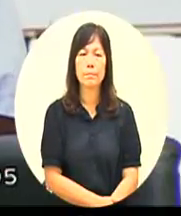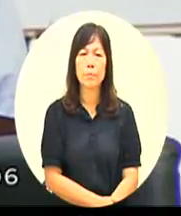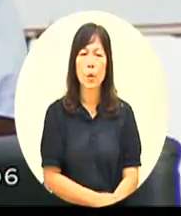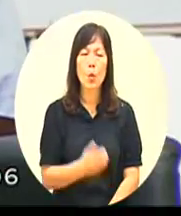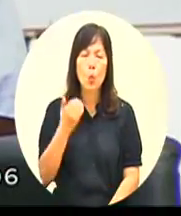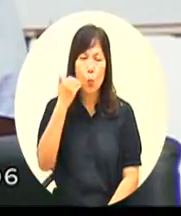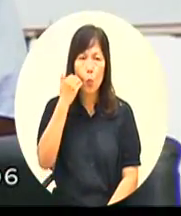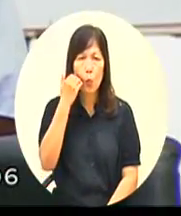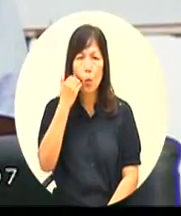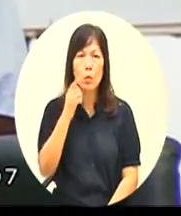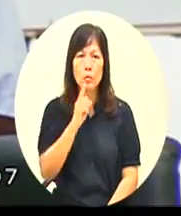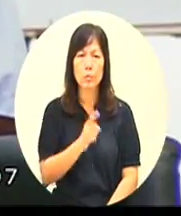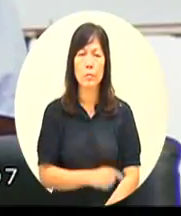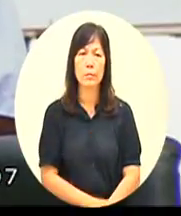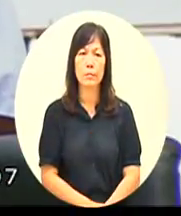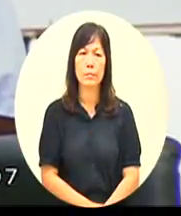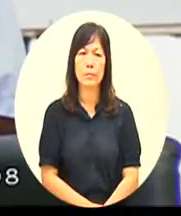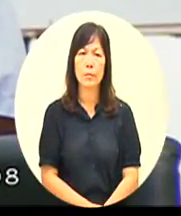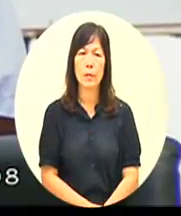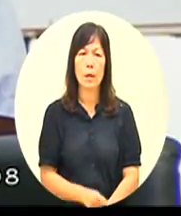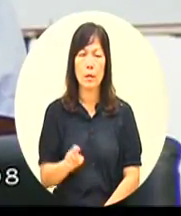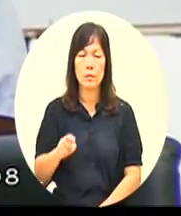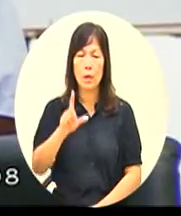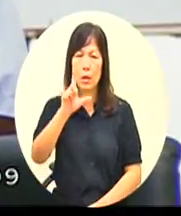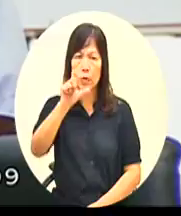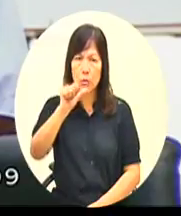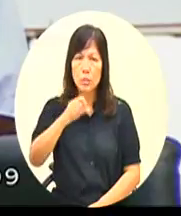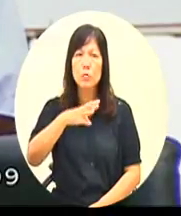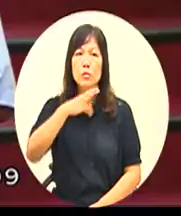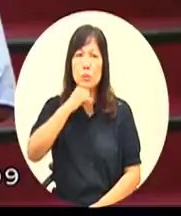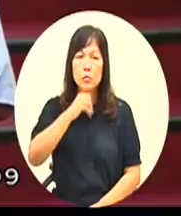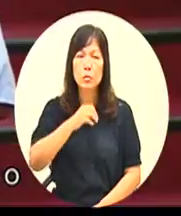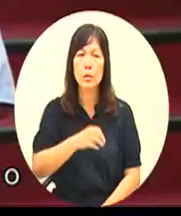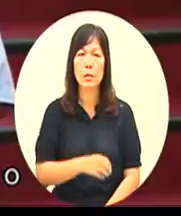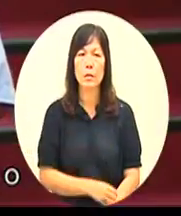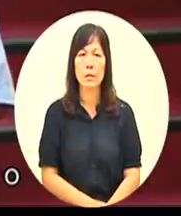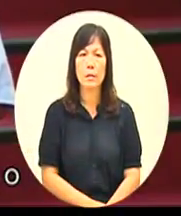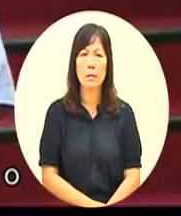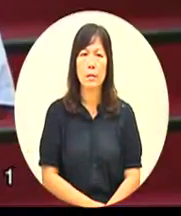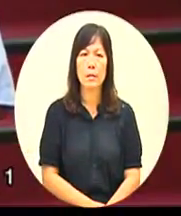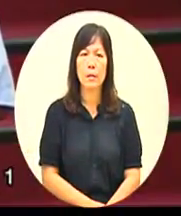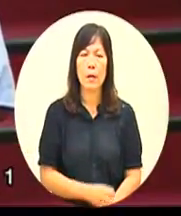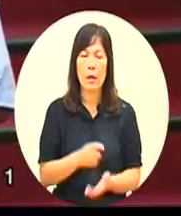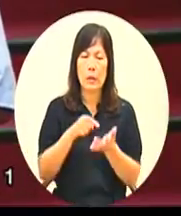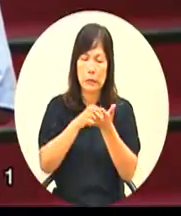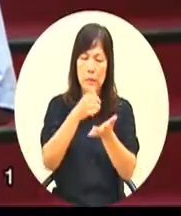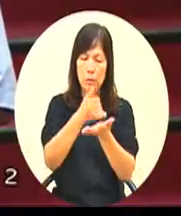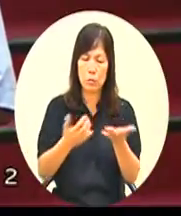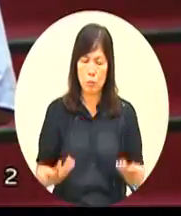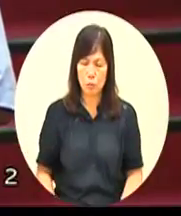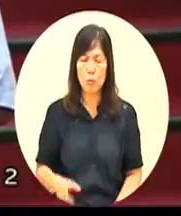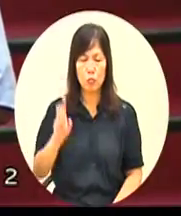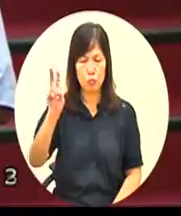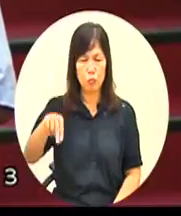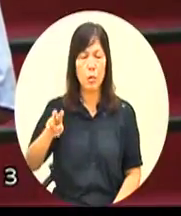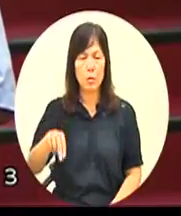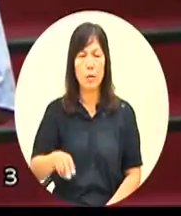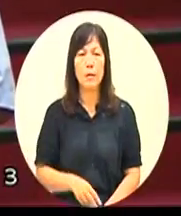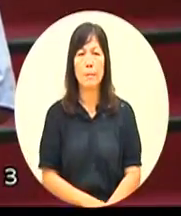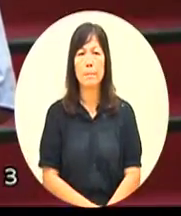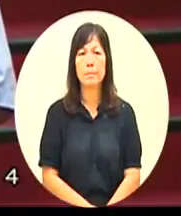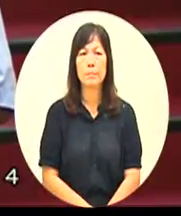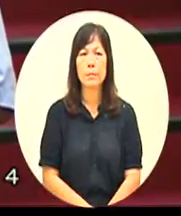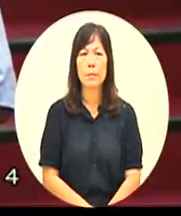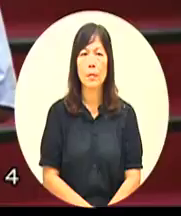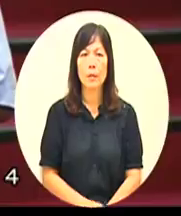说要65岁才可以退休，那么